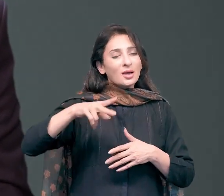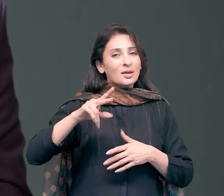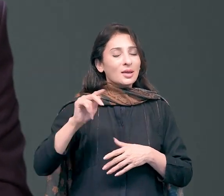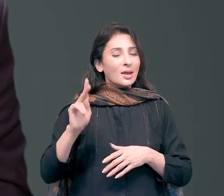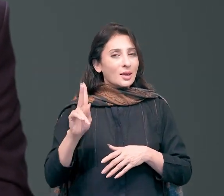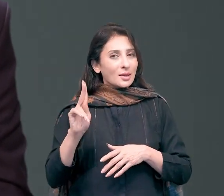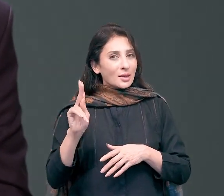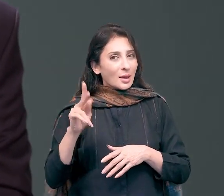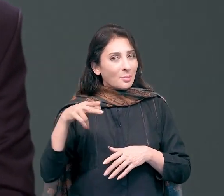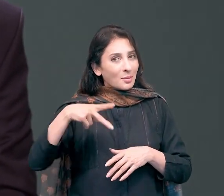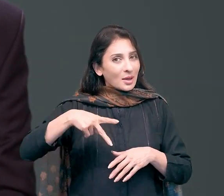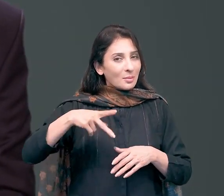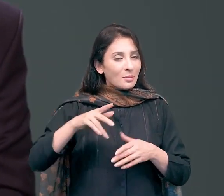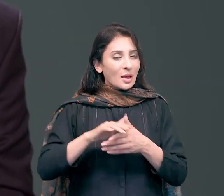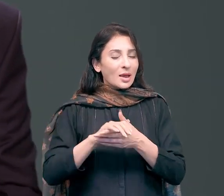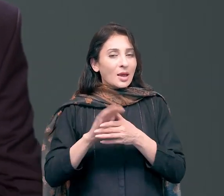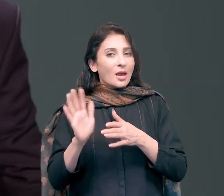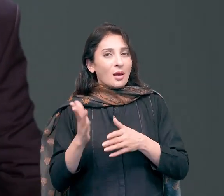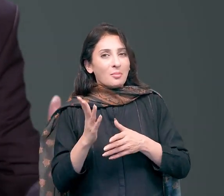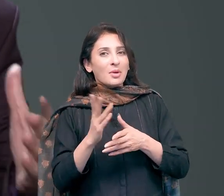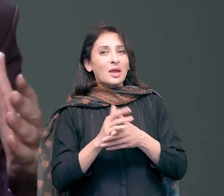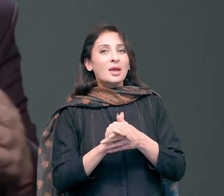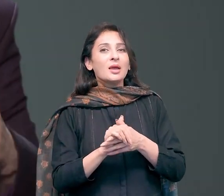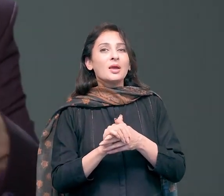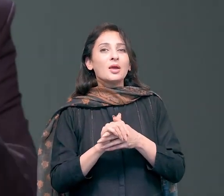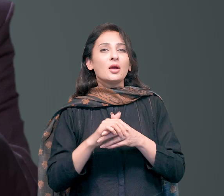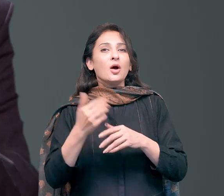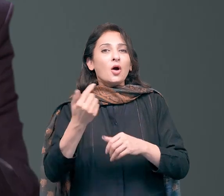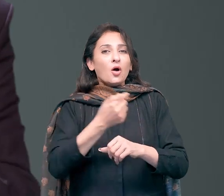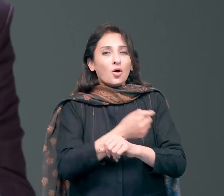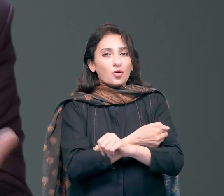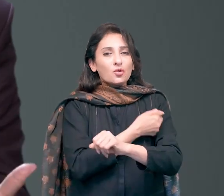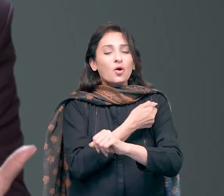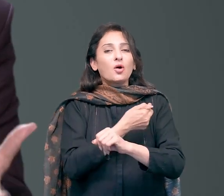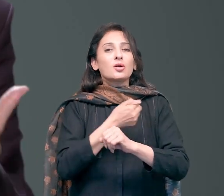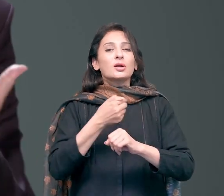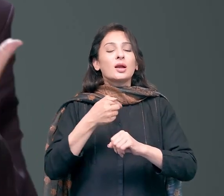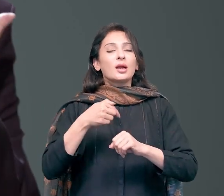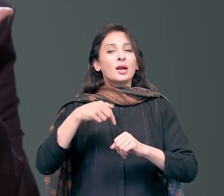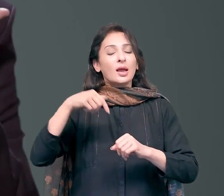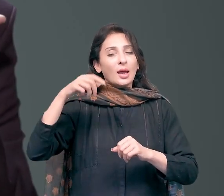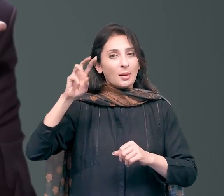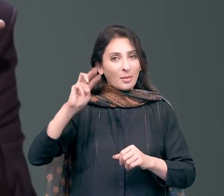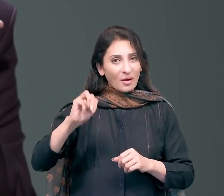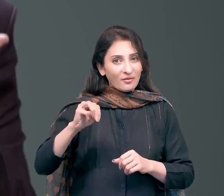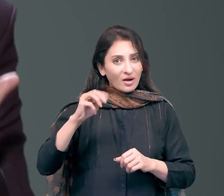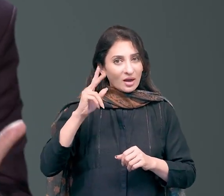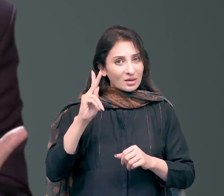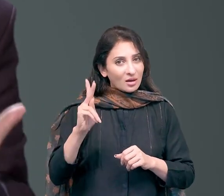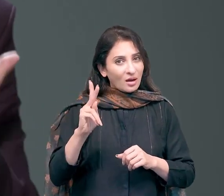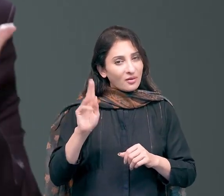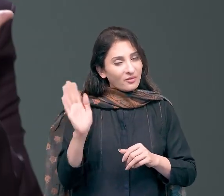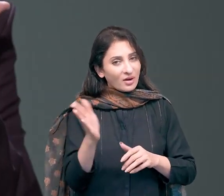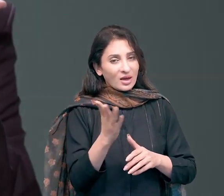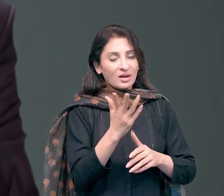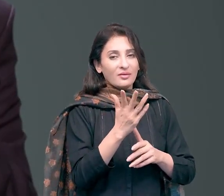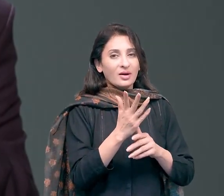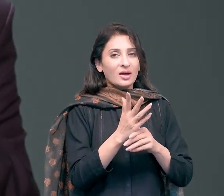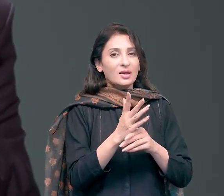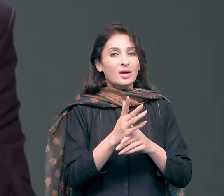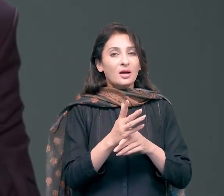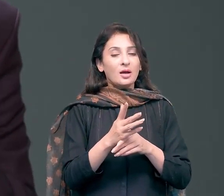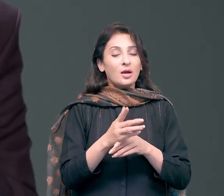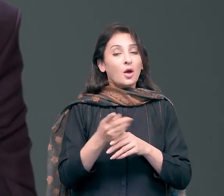ڈاکٹر غفار خان اور بہت سارے لوگ، صوبائی سطح پر لیڈرشپ اس وقت نمایاں ہوئی اور صوبوں کی